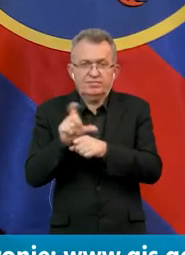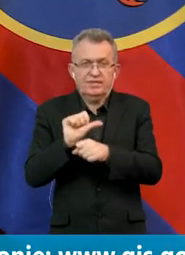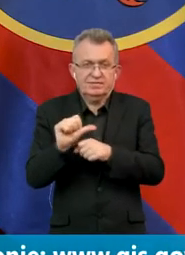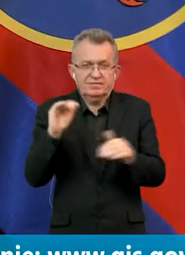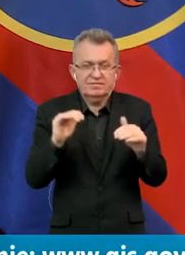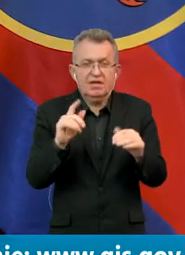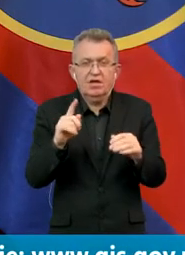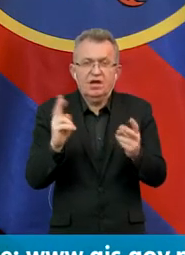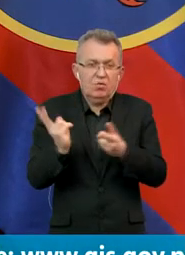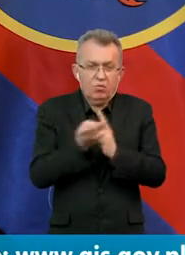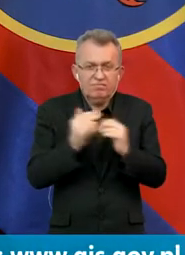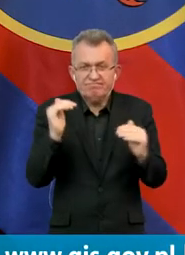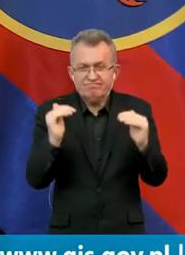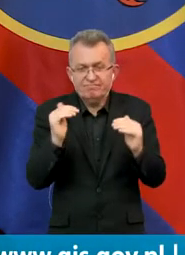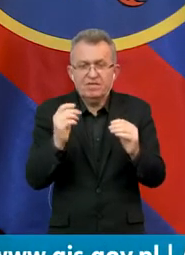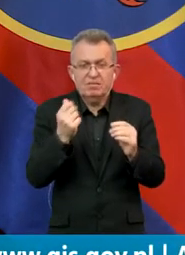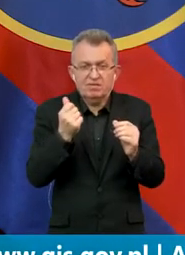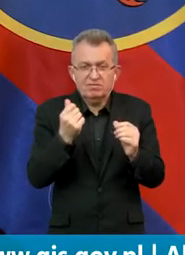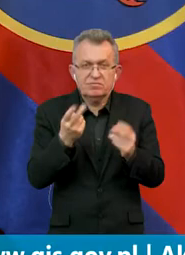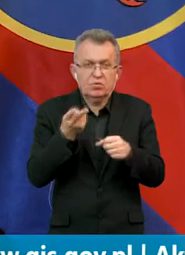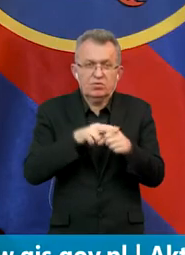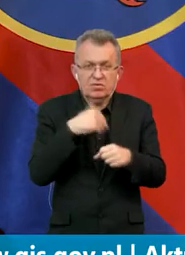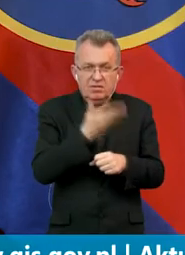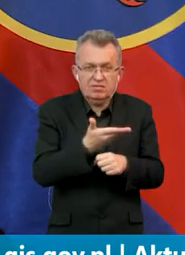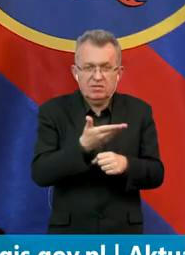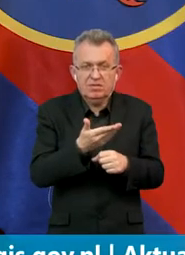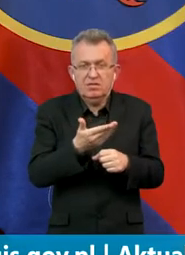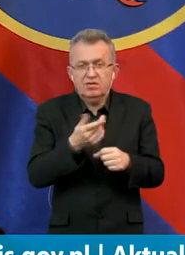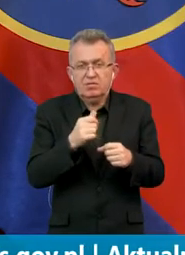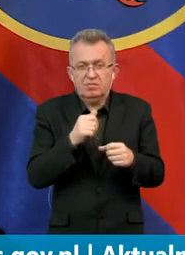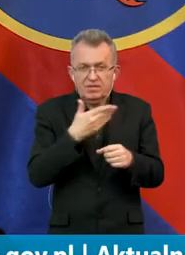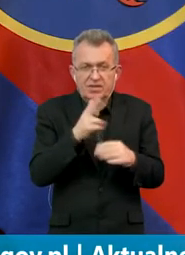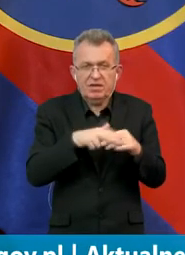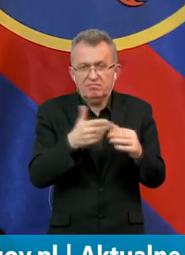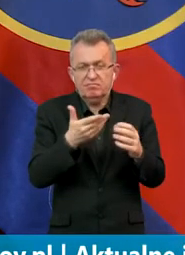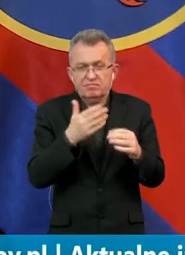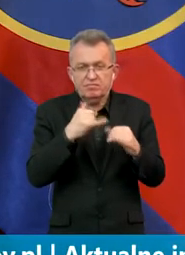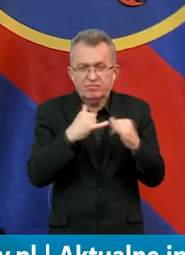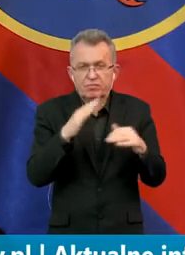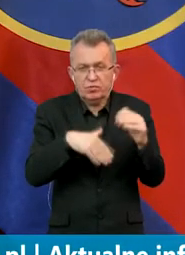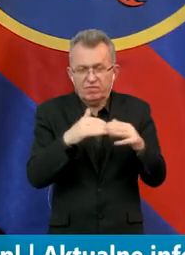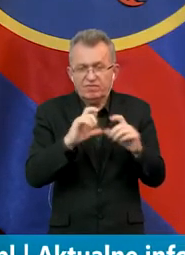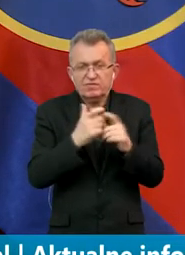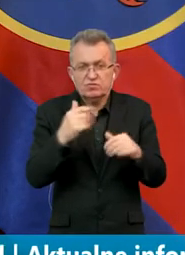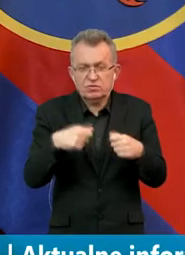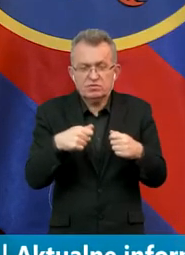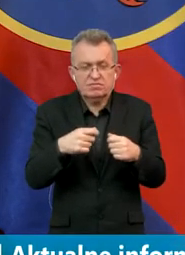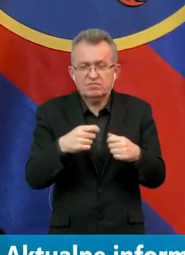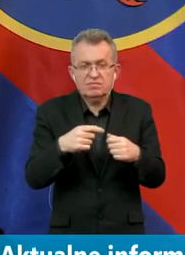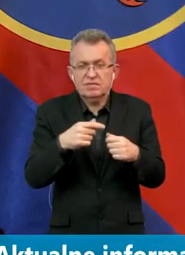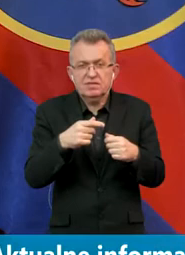suma summarum, zakres tych kwot, które przeznaczamy, czy pula tych kwot, które przeznaczamy na wszystkie inwestycje w Szczecinie, wcale nam się